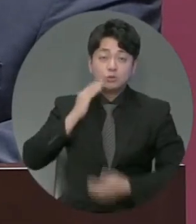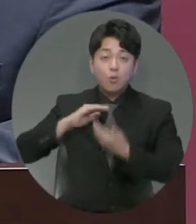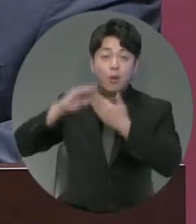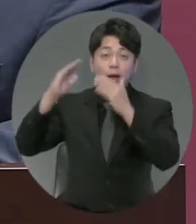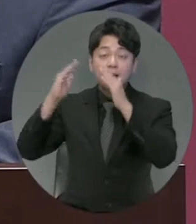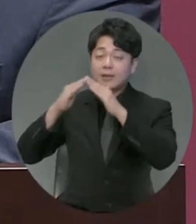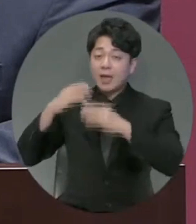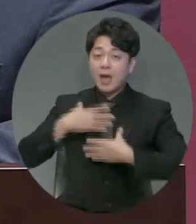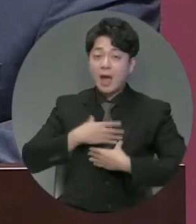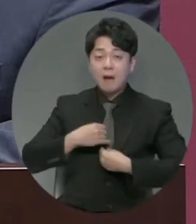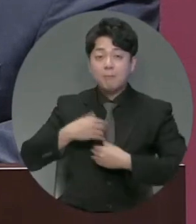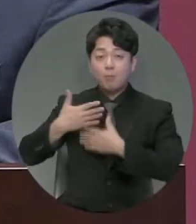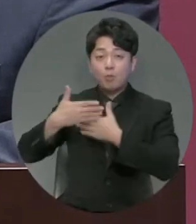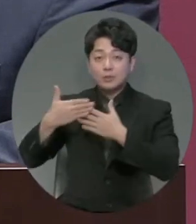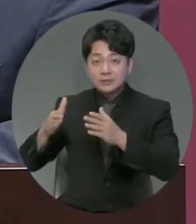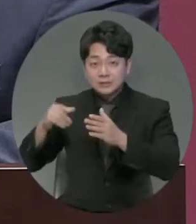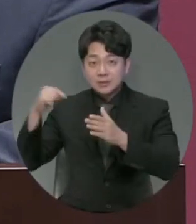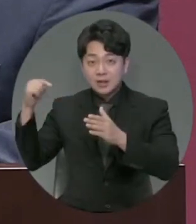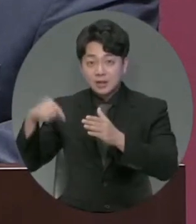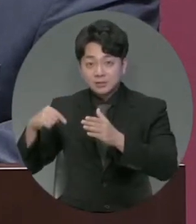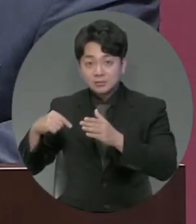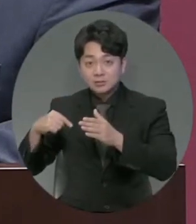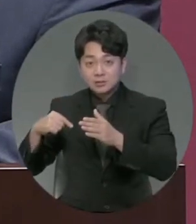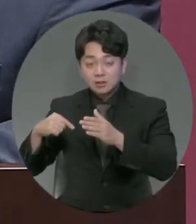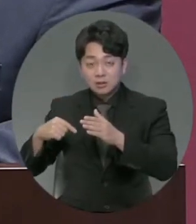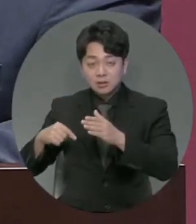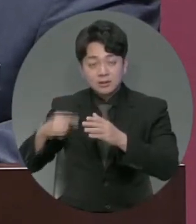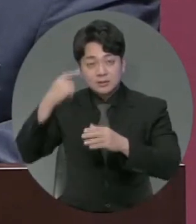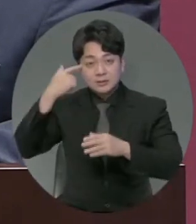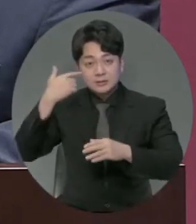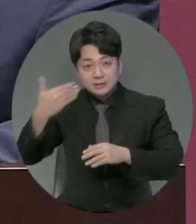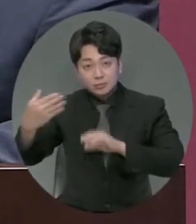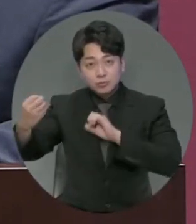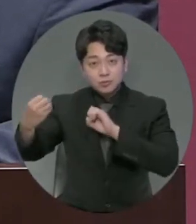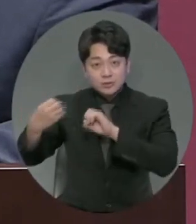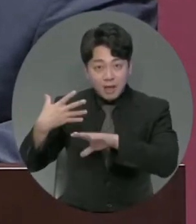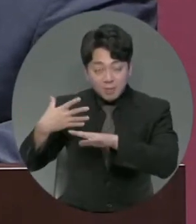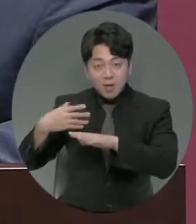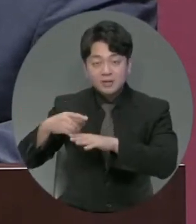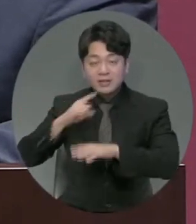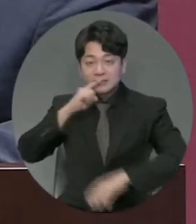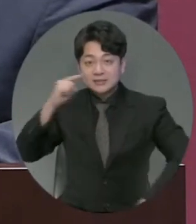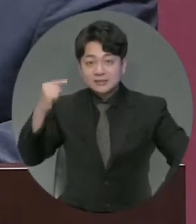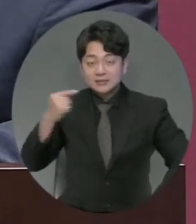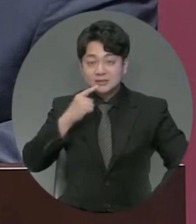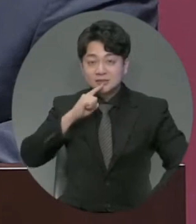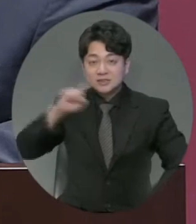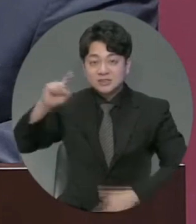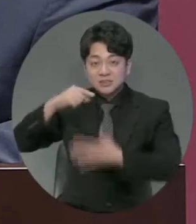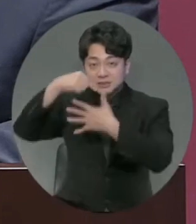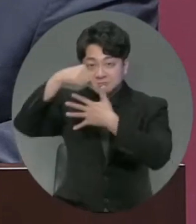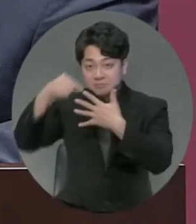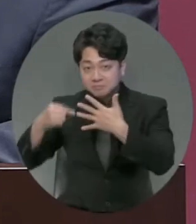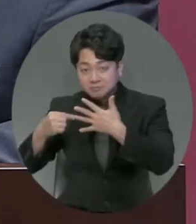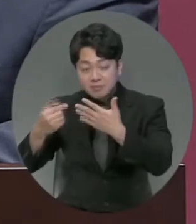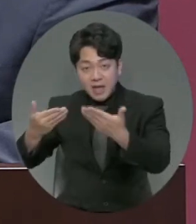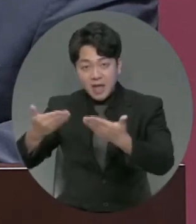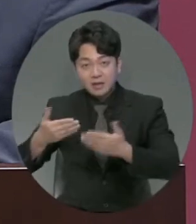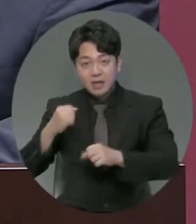관련 주요 쟁점 답변 지침을 하달받아라고 했는데 그 당시 문서가